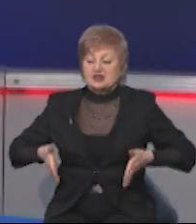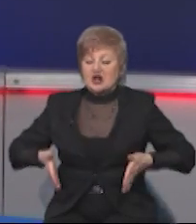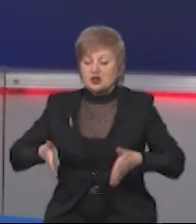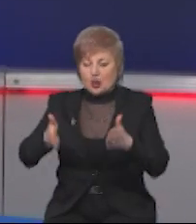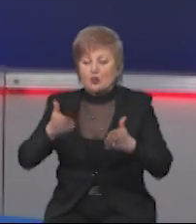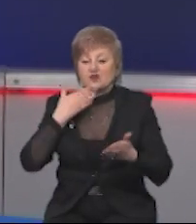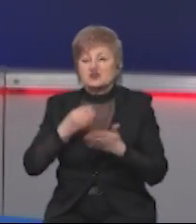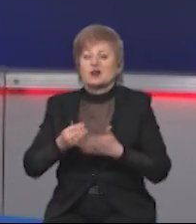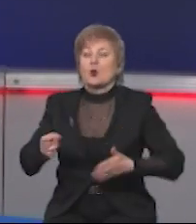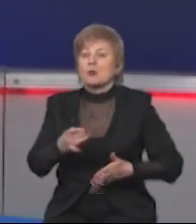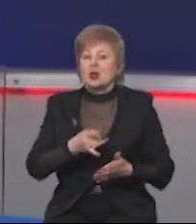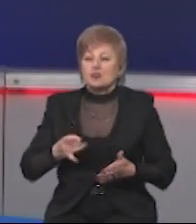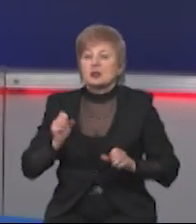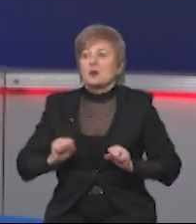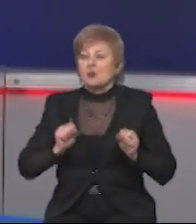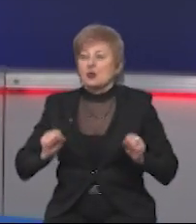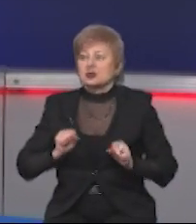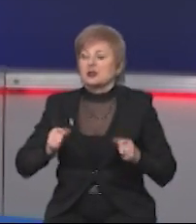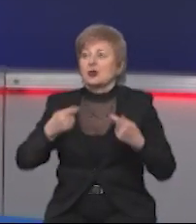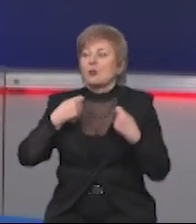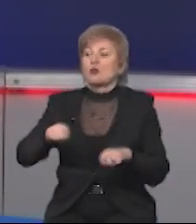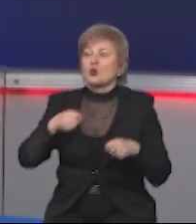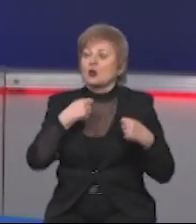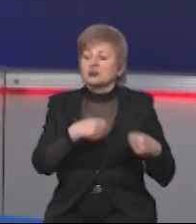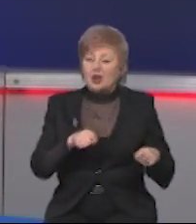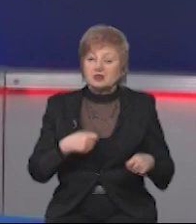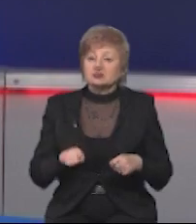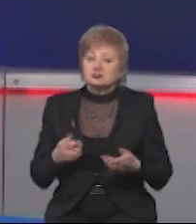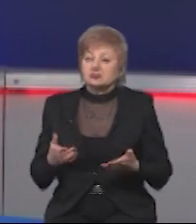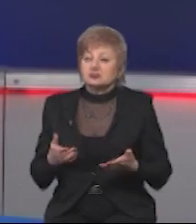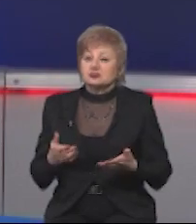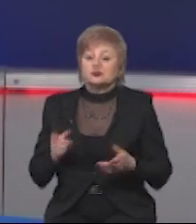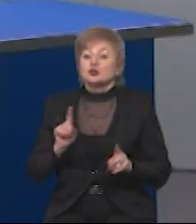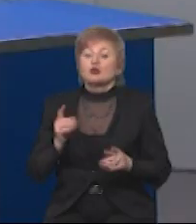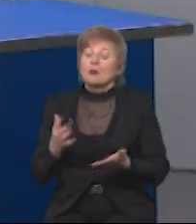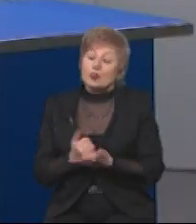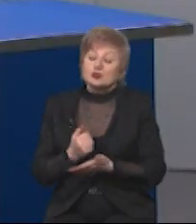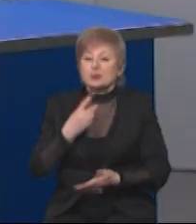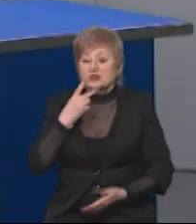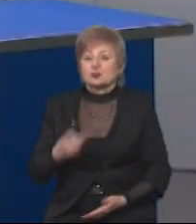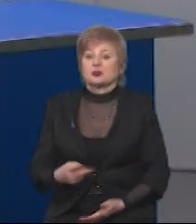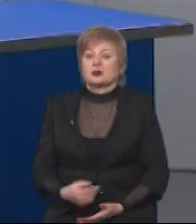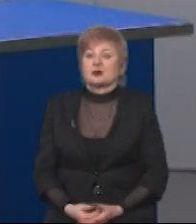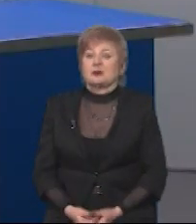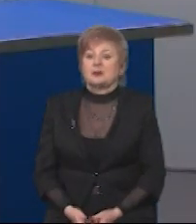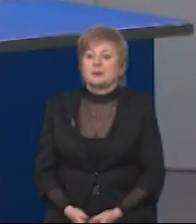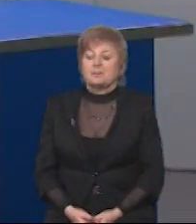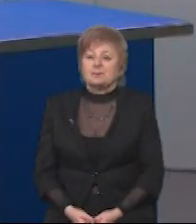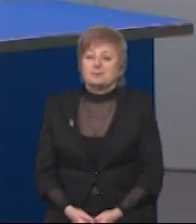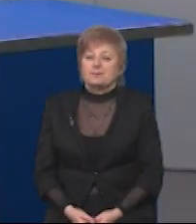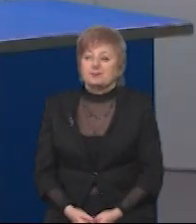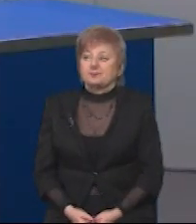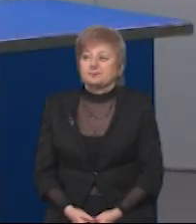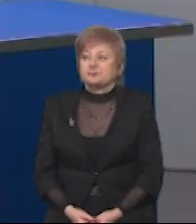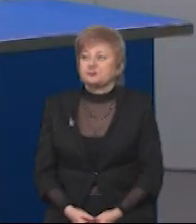своєму районі і намагалися продати, реалізувати продукцію. От, що з цього вийшло? Давайте послухаємо Андрія Чорного.